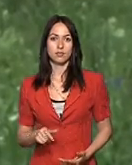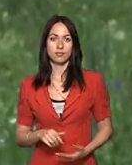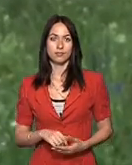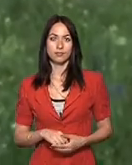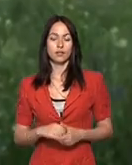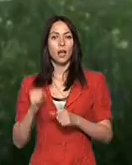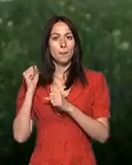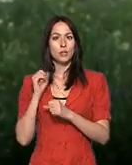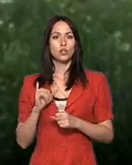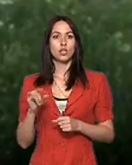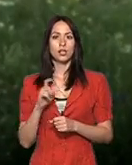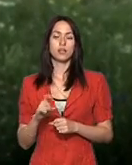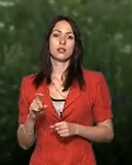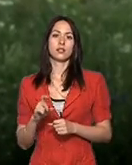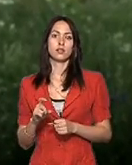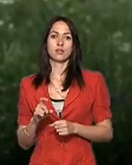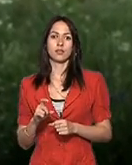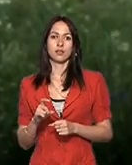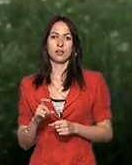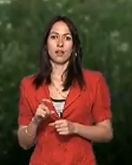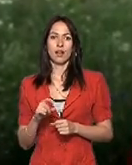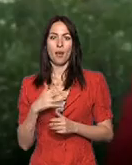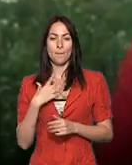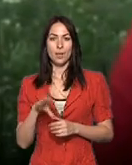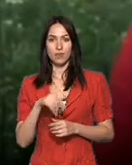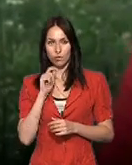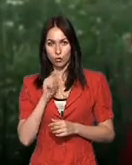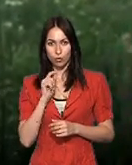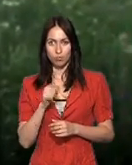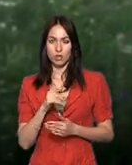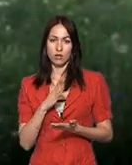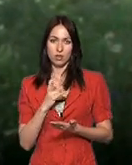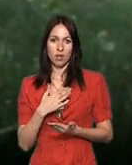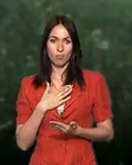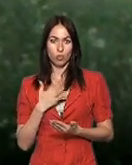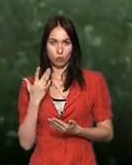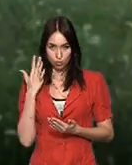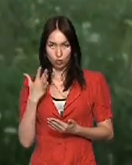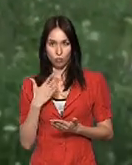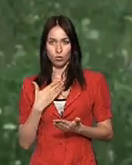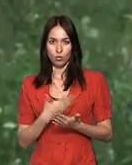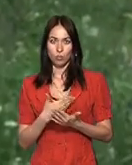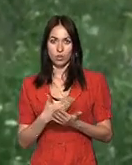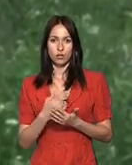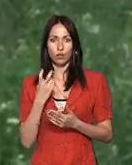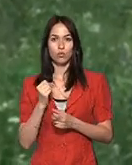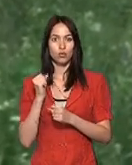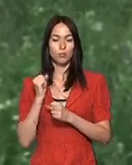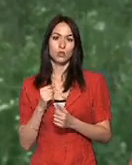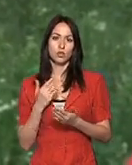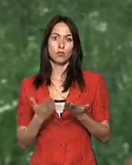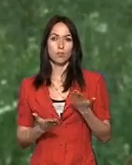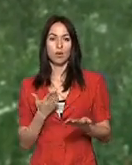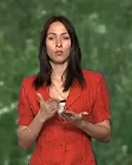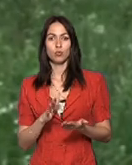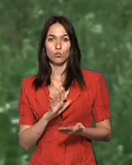Мішки із мертвими курми, ну, на мою суб'єктивну думку, близько 200 мішків, мабуть,